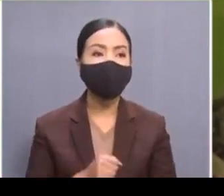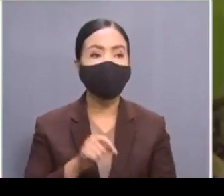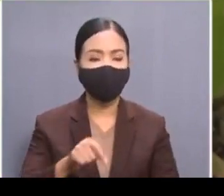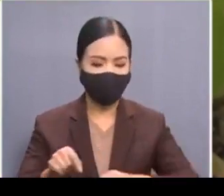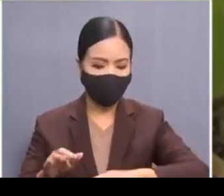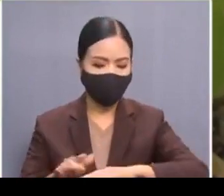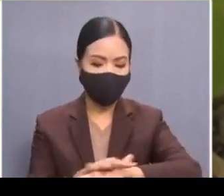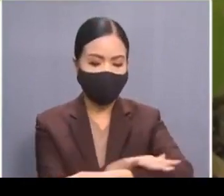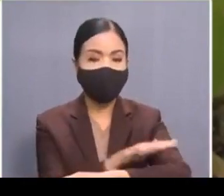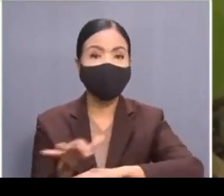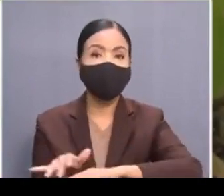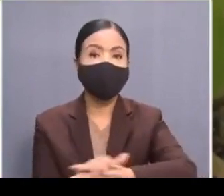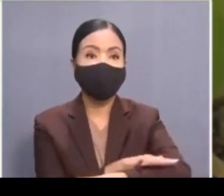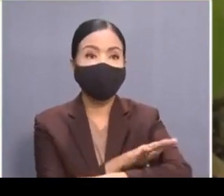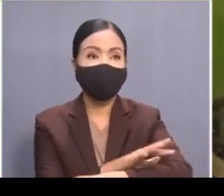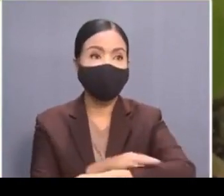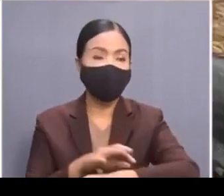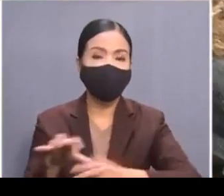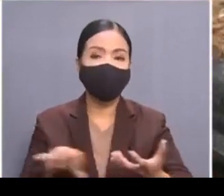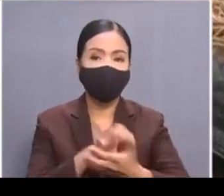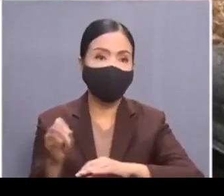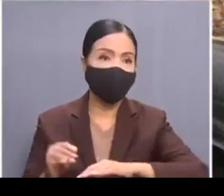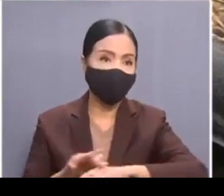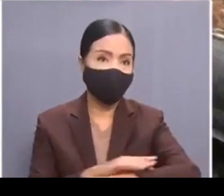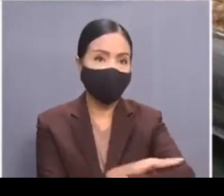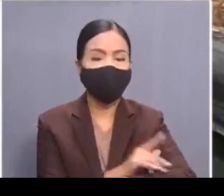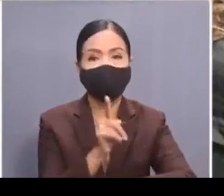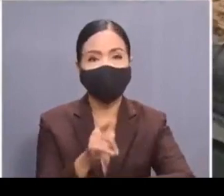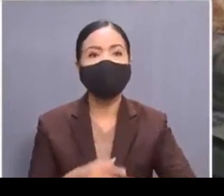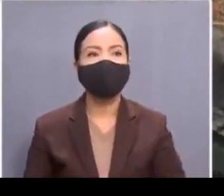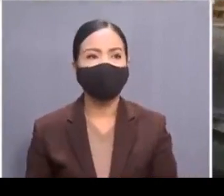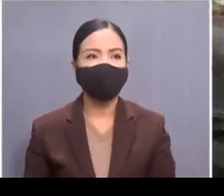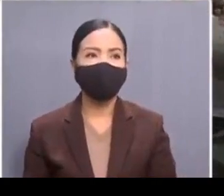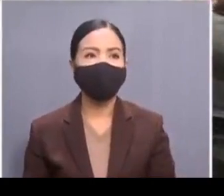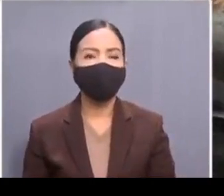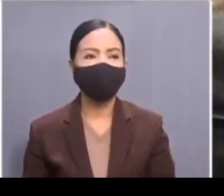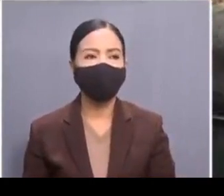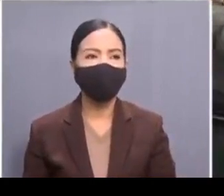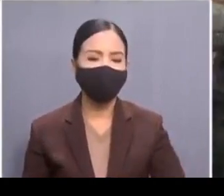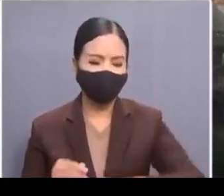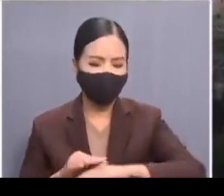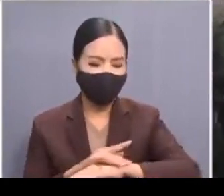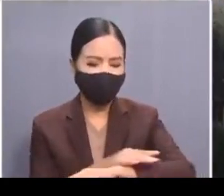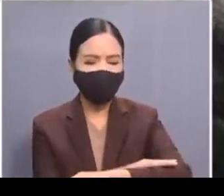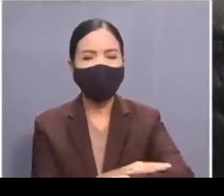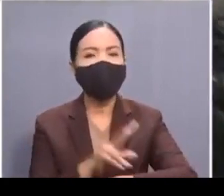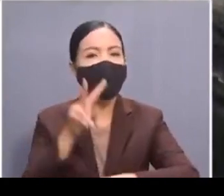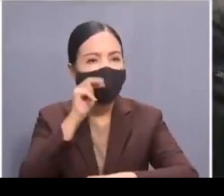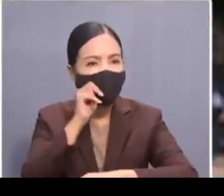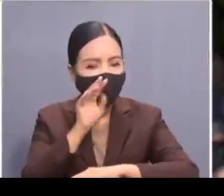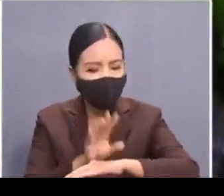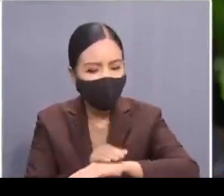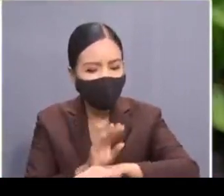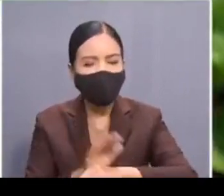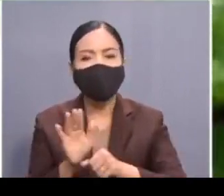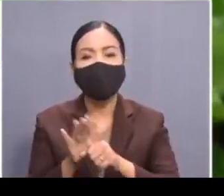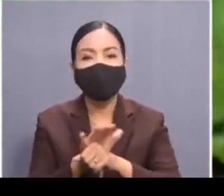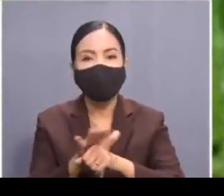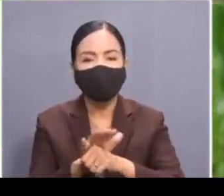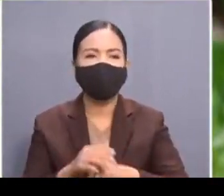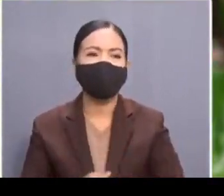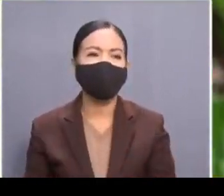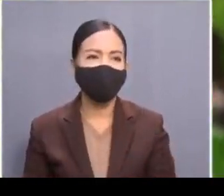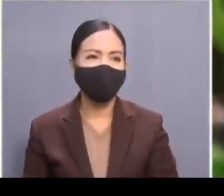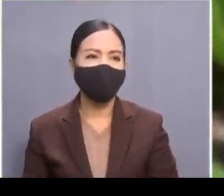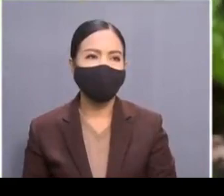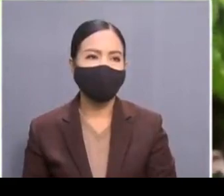นี่นะครับวัสดุที่เราประสบเนี่ยมันก็จะไม่ซับน้ำจนเกินไปแล้วก็จะไม่โป